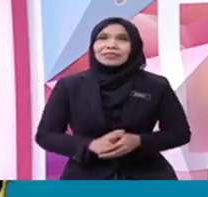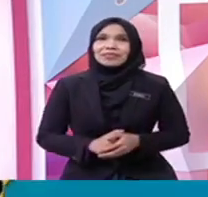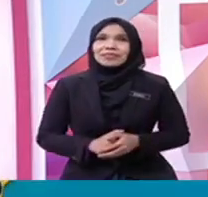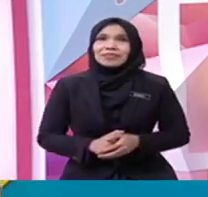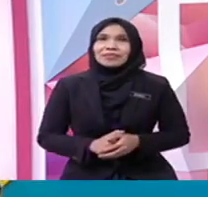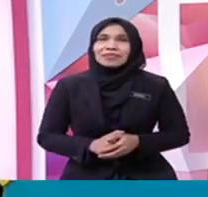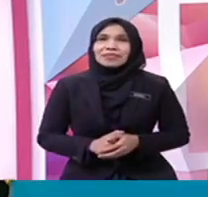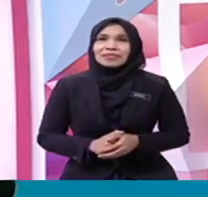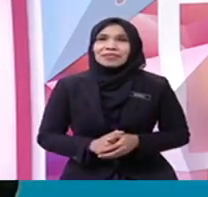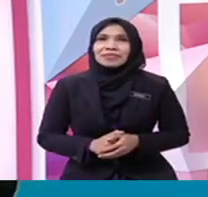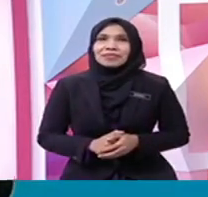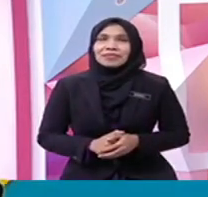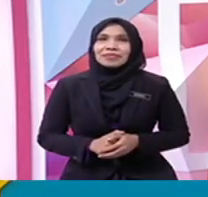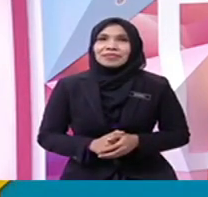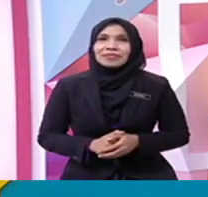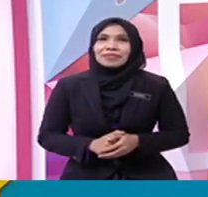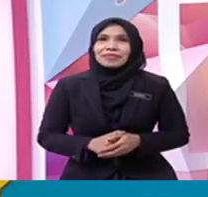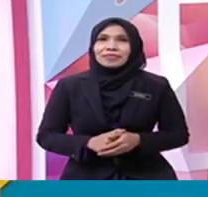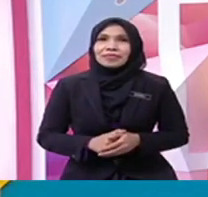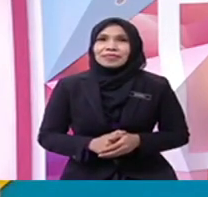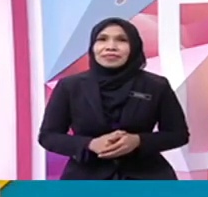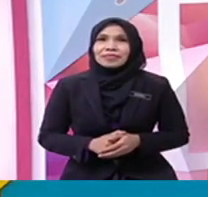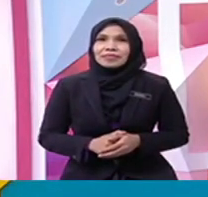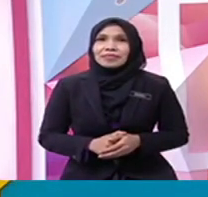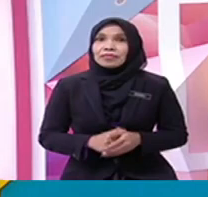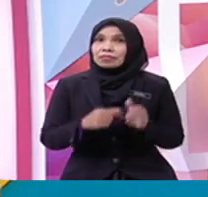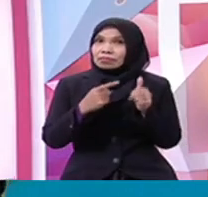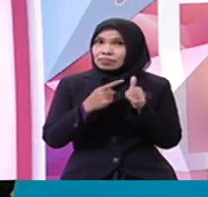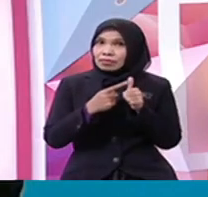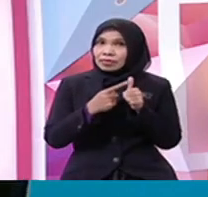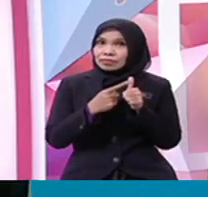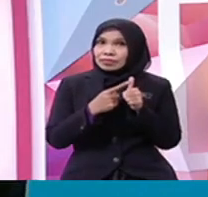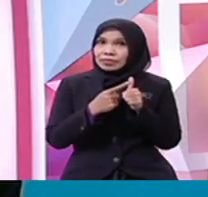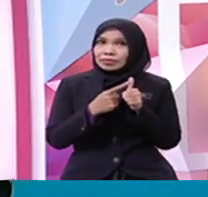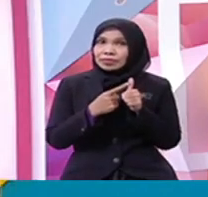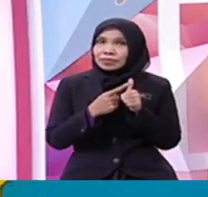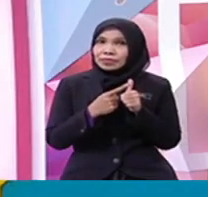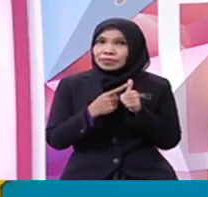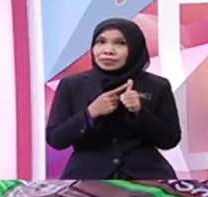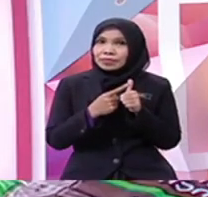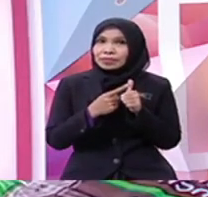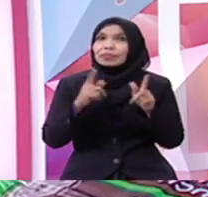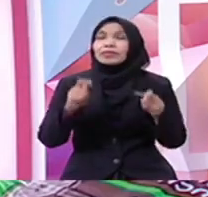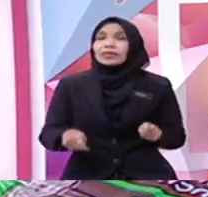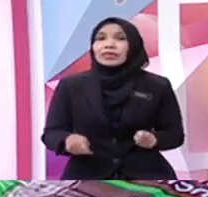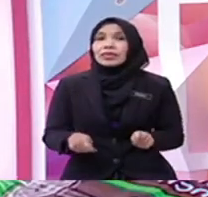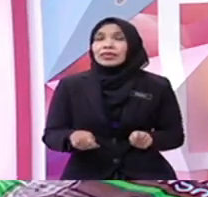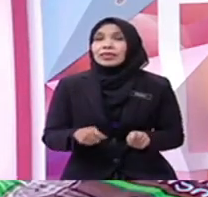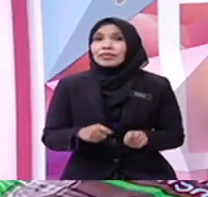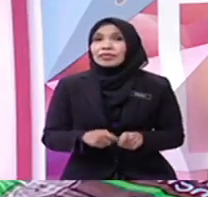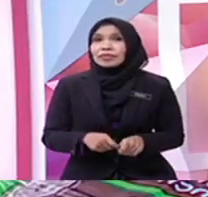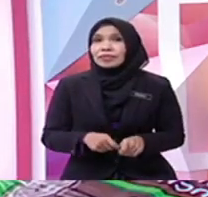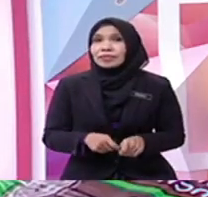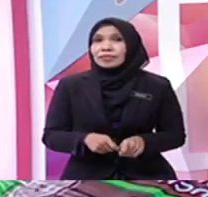untuk amalan gaya hidup sihat Oke dimana yang pertama macam Mira cakap tadi kita mesti bawa